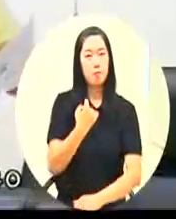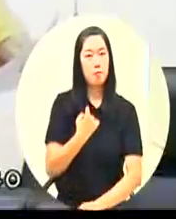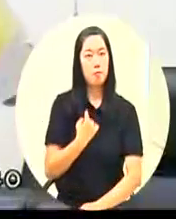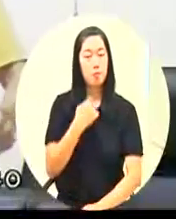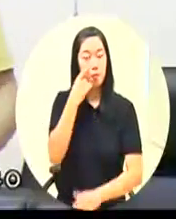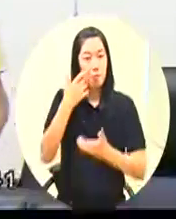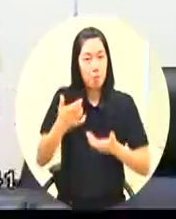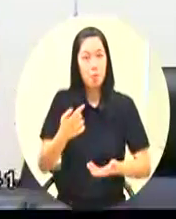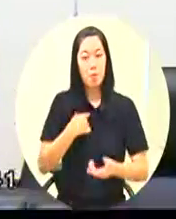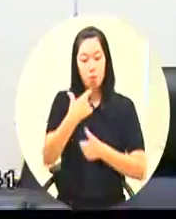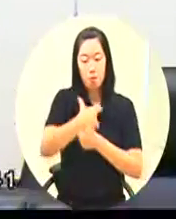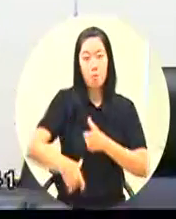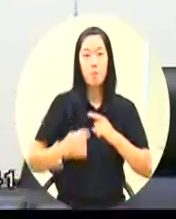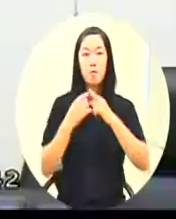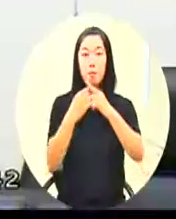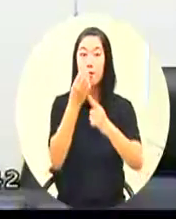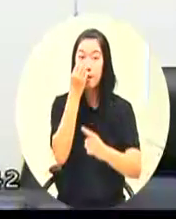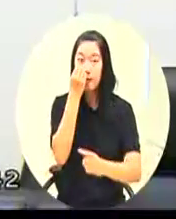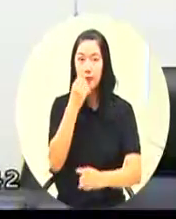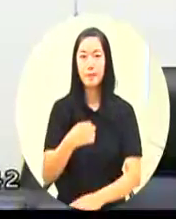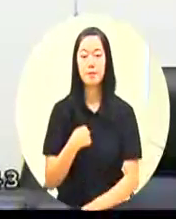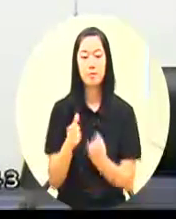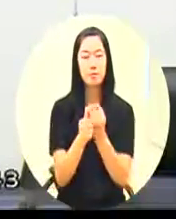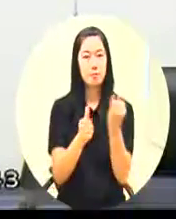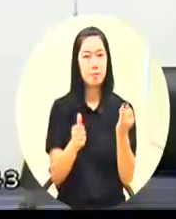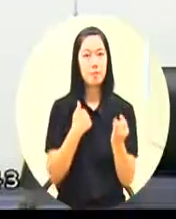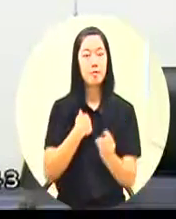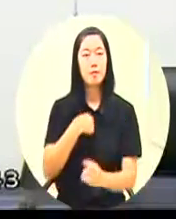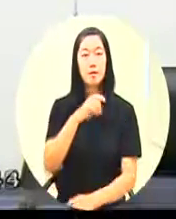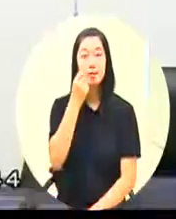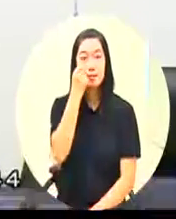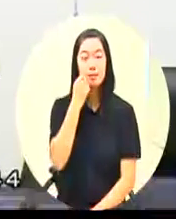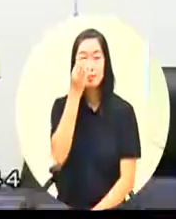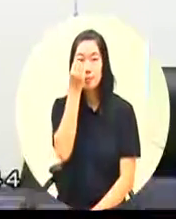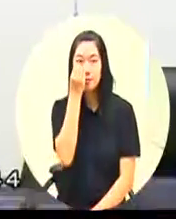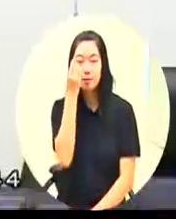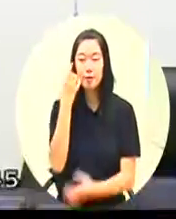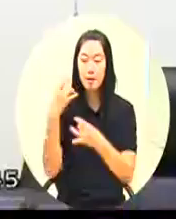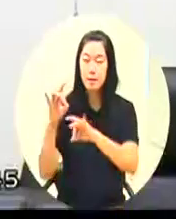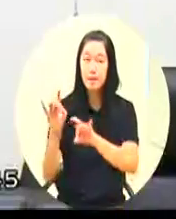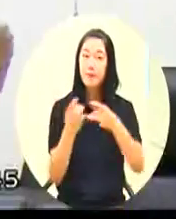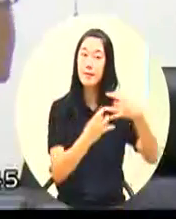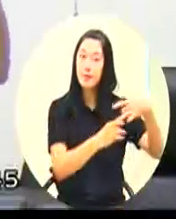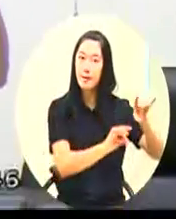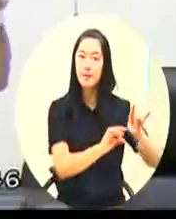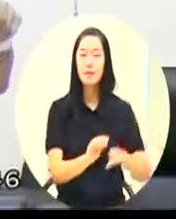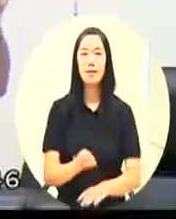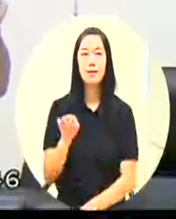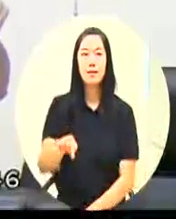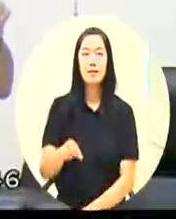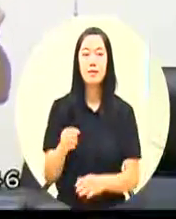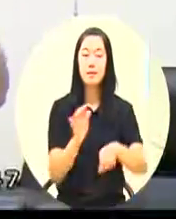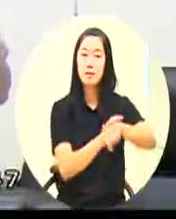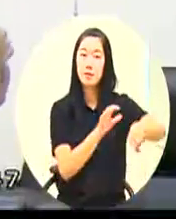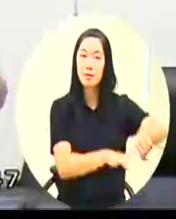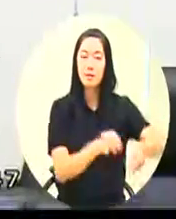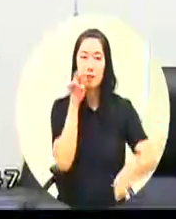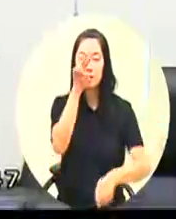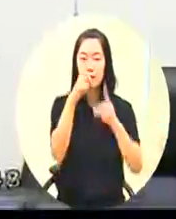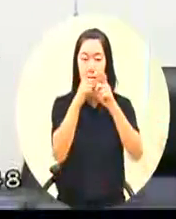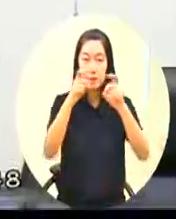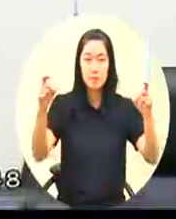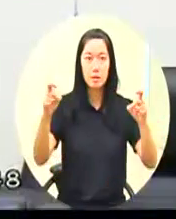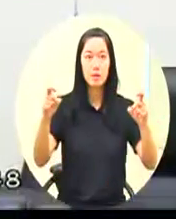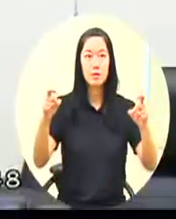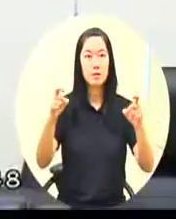实我太太是很喜欢看那个歌仔戏的。那、你们在左营旧城那天办一个建成的大型戏